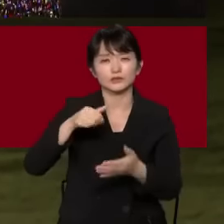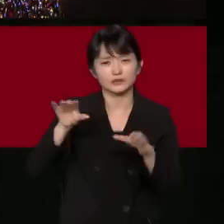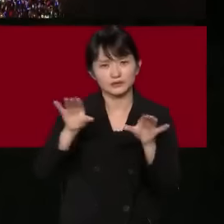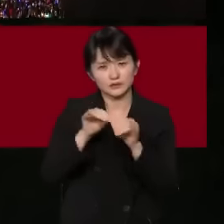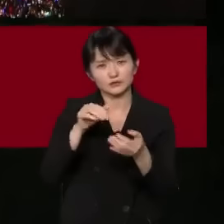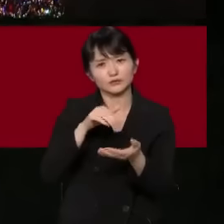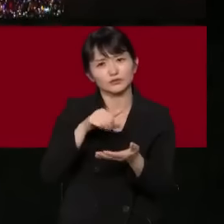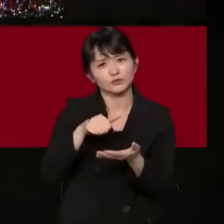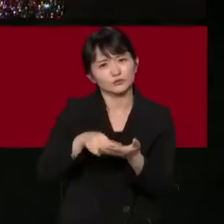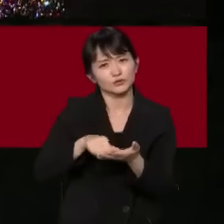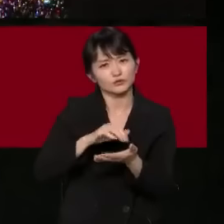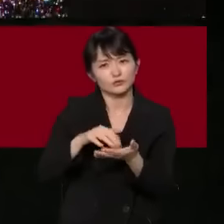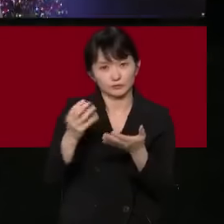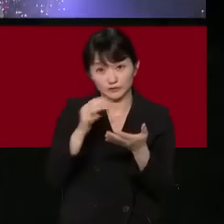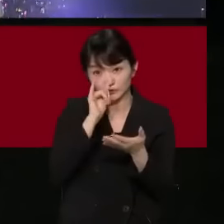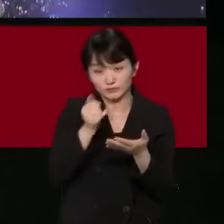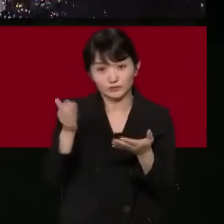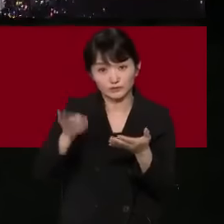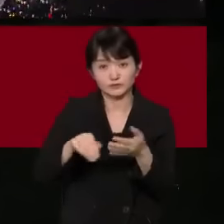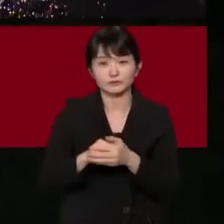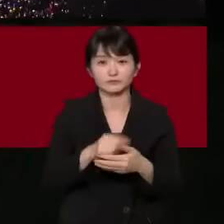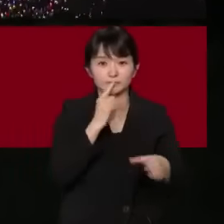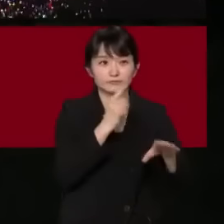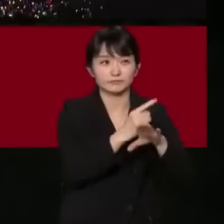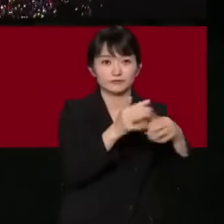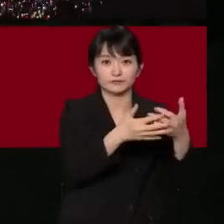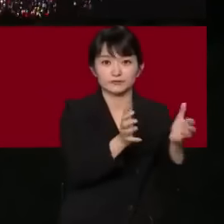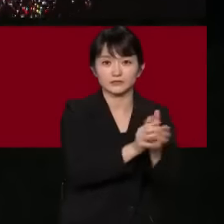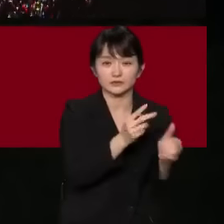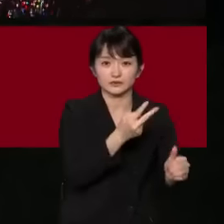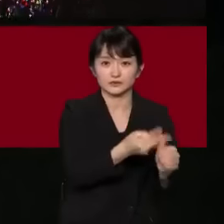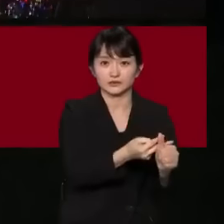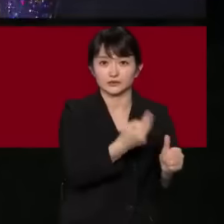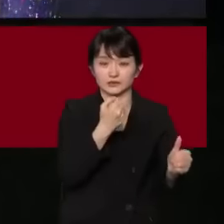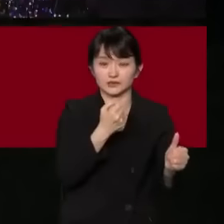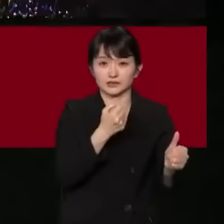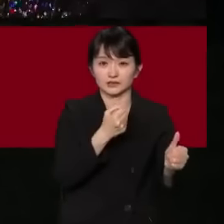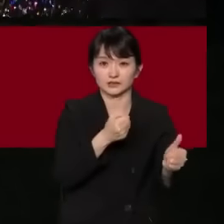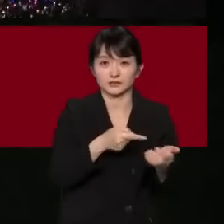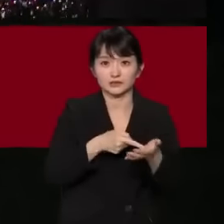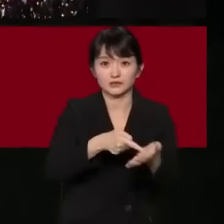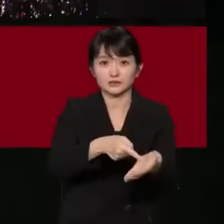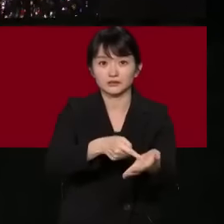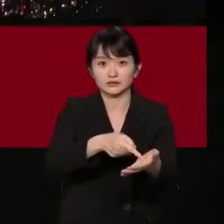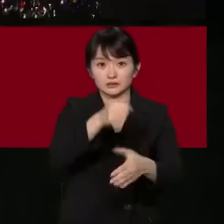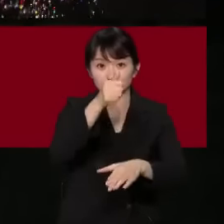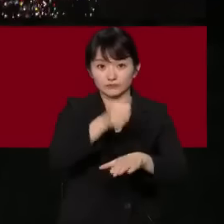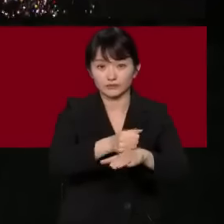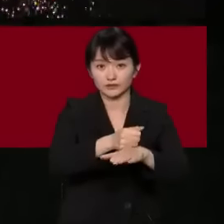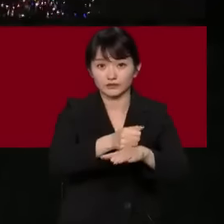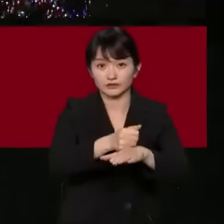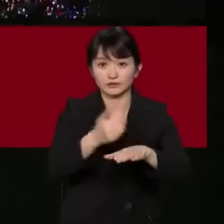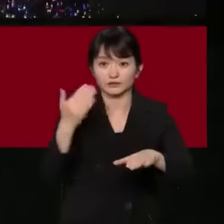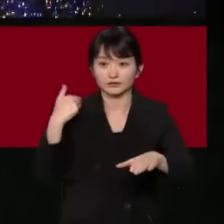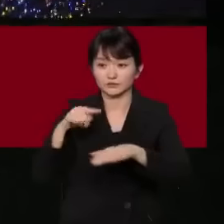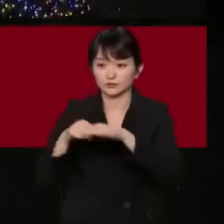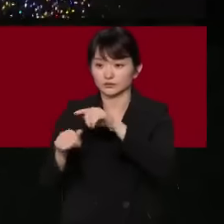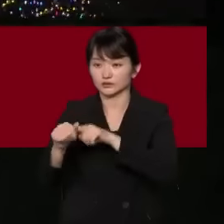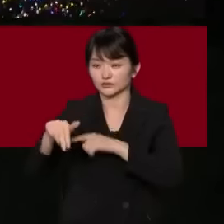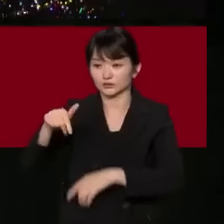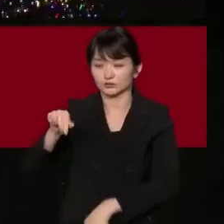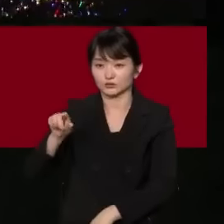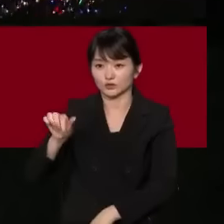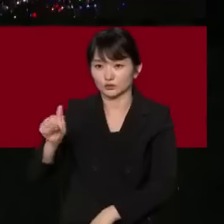있었다고 생각합니다. 하지만 민주당에서 탄핵소추안에 마지막에 추경호 전 원내대표를 내란